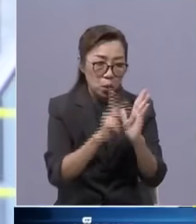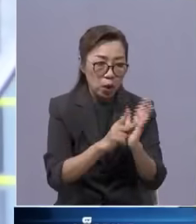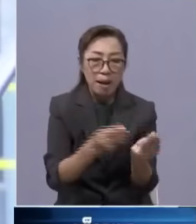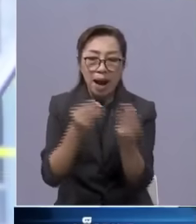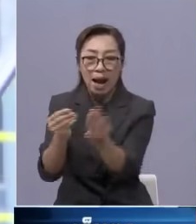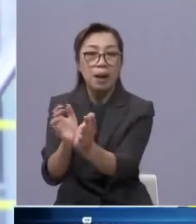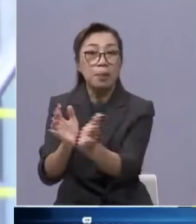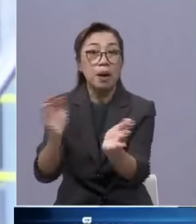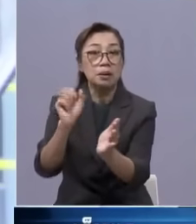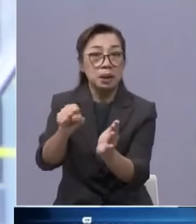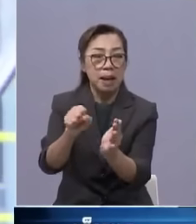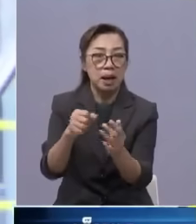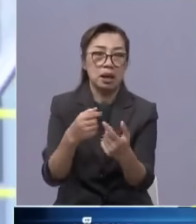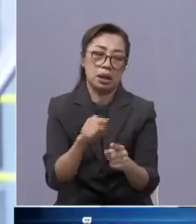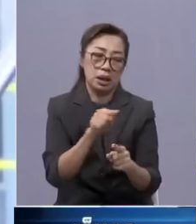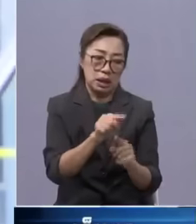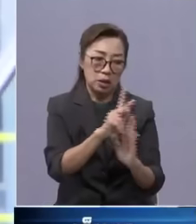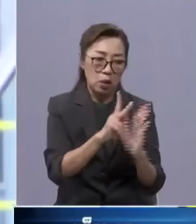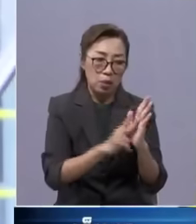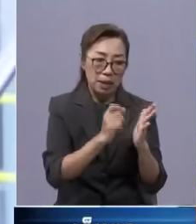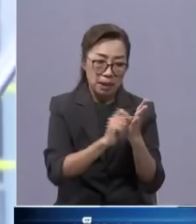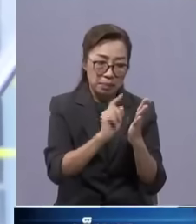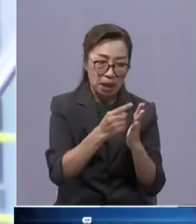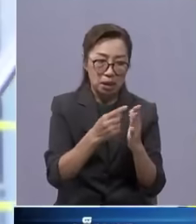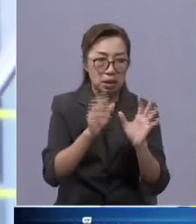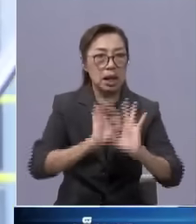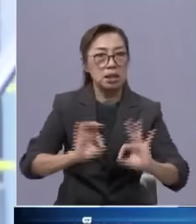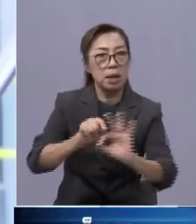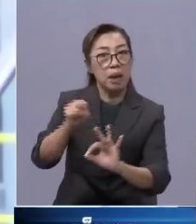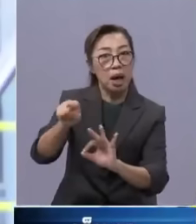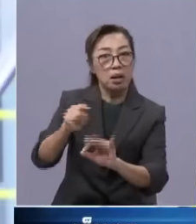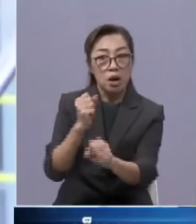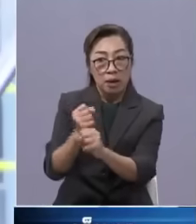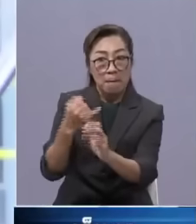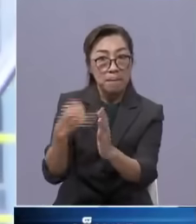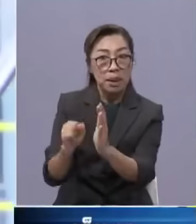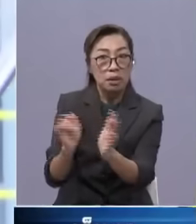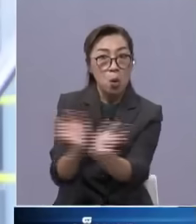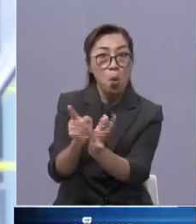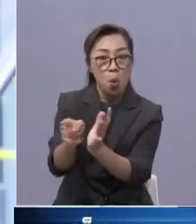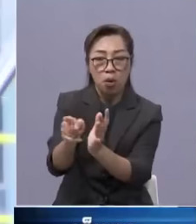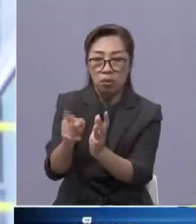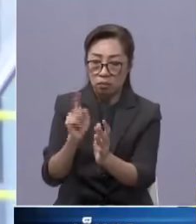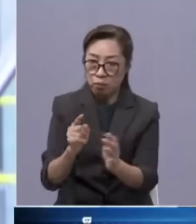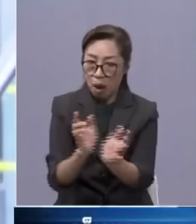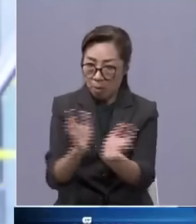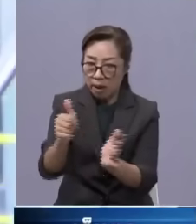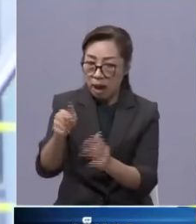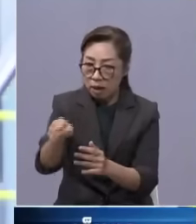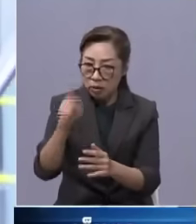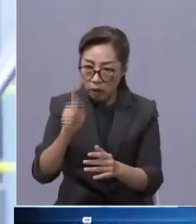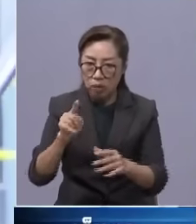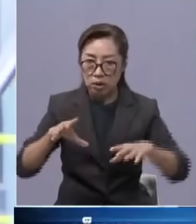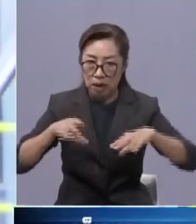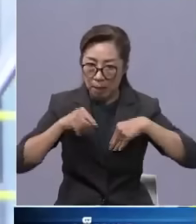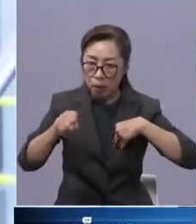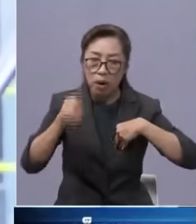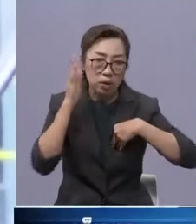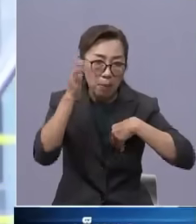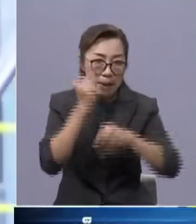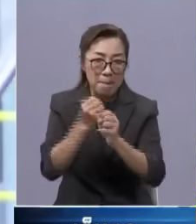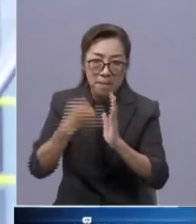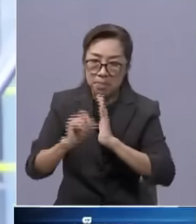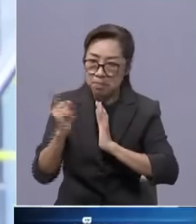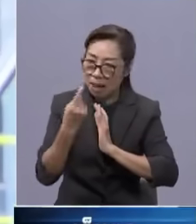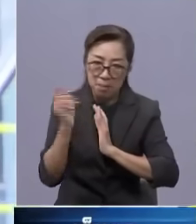คือคนที่ทำผิดต้องยอมรับสิ่งที่ตนเองได้ทำผิดแล้วรับปากว่าจะไม่หวนไปทำผิดซ้ำเดิมอีกขณะเดียวกันสวกลุ่ม